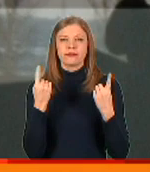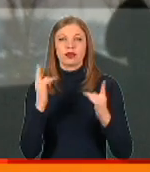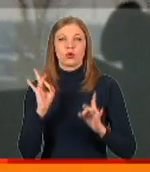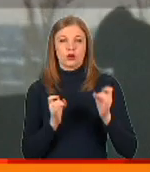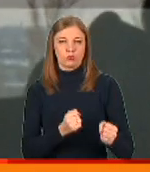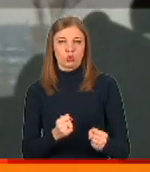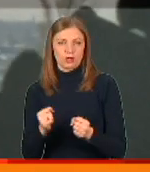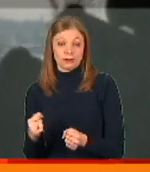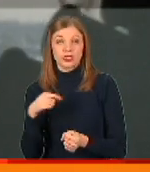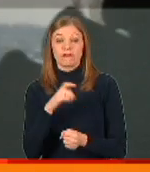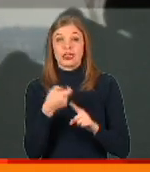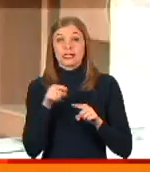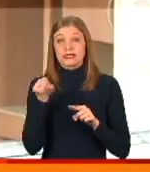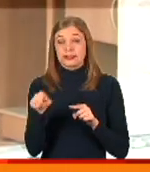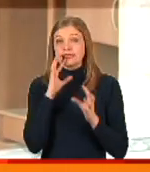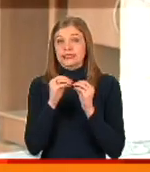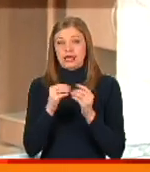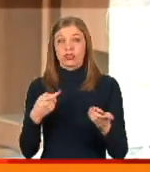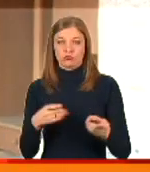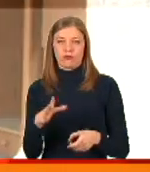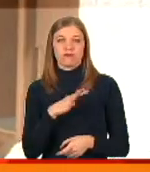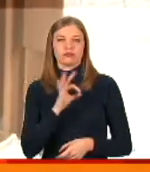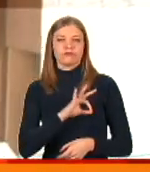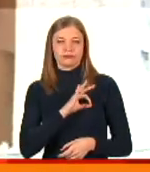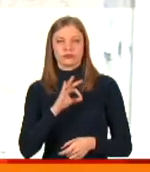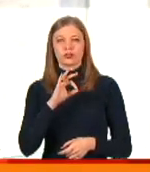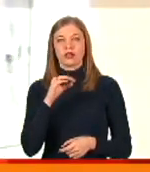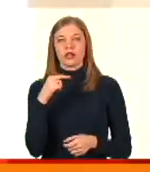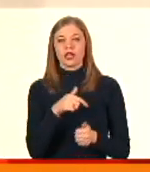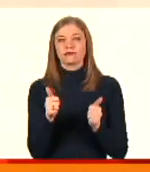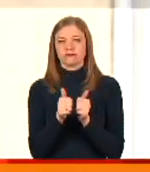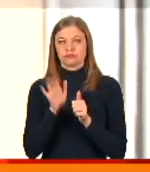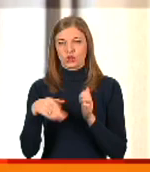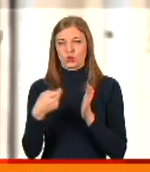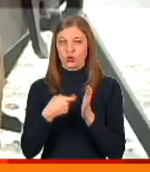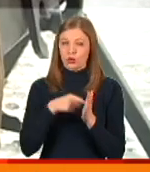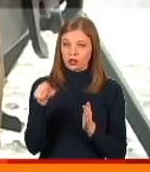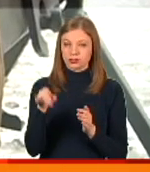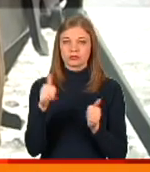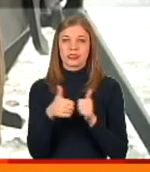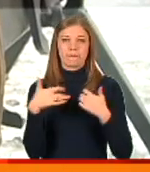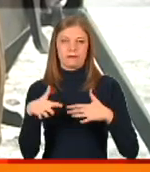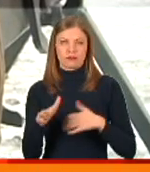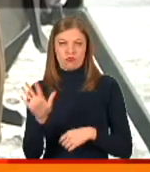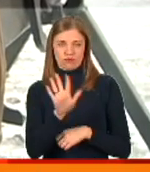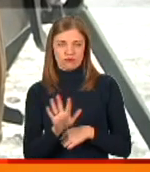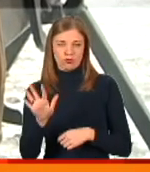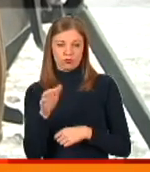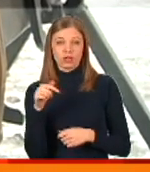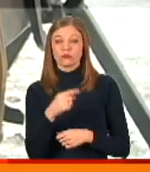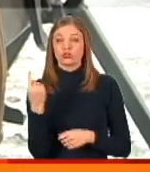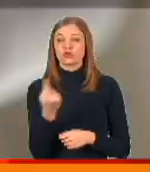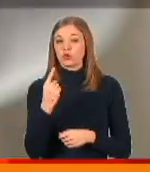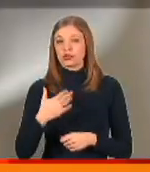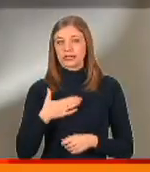великокаліберних кулеметів. З цієї самої зброї терористи обстрілювали українських захисників на Донецькому та Приморському напрямках.